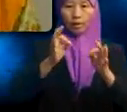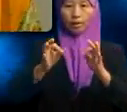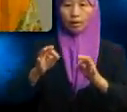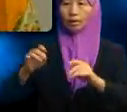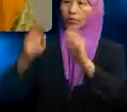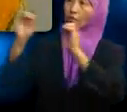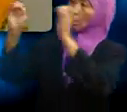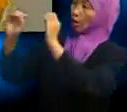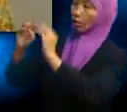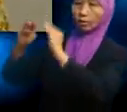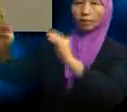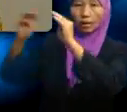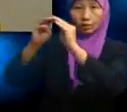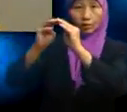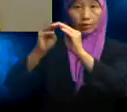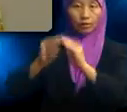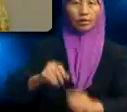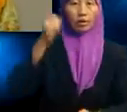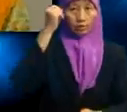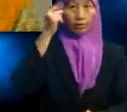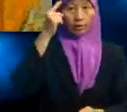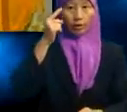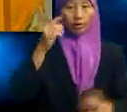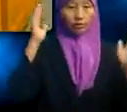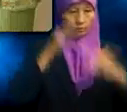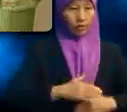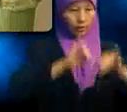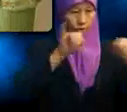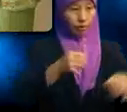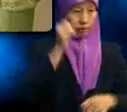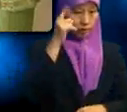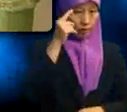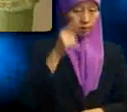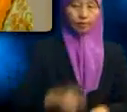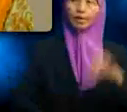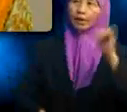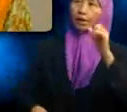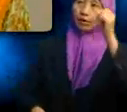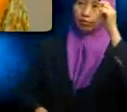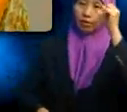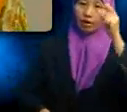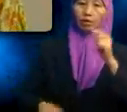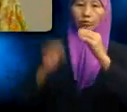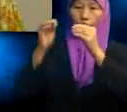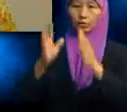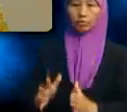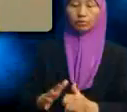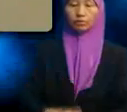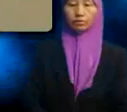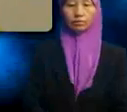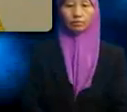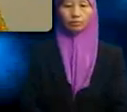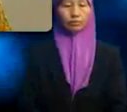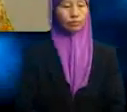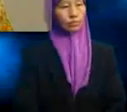ada masjid. Baik, semua faham apa maksud solat Jumaat? Ustazah. Bagus. Baik ya,